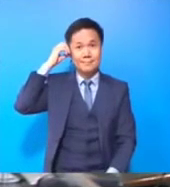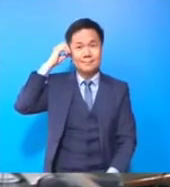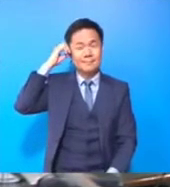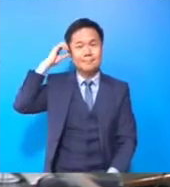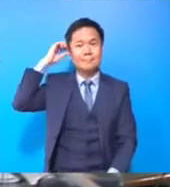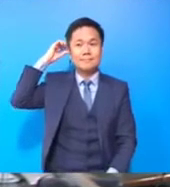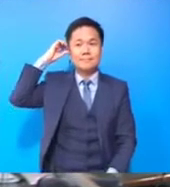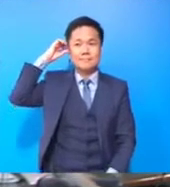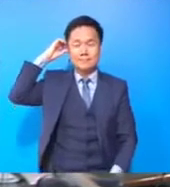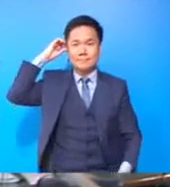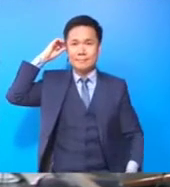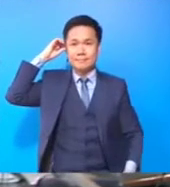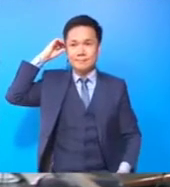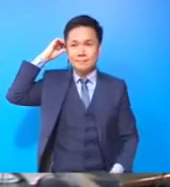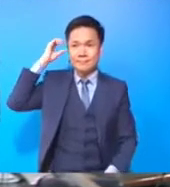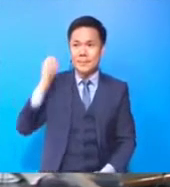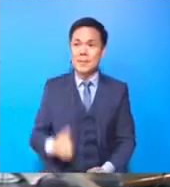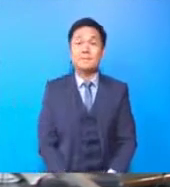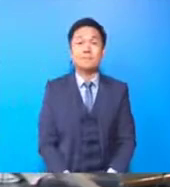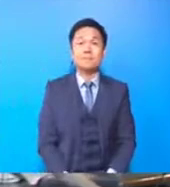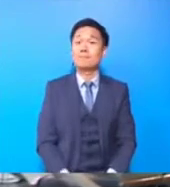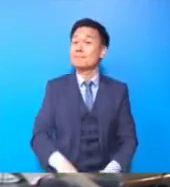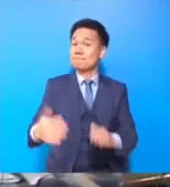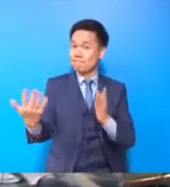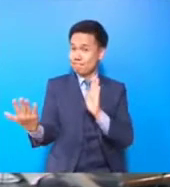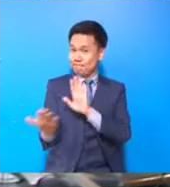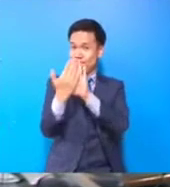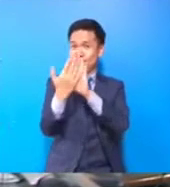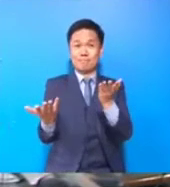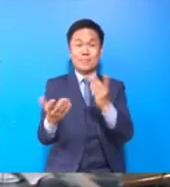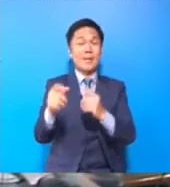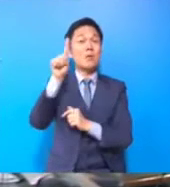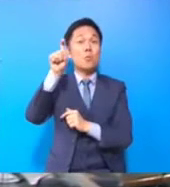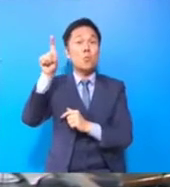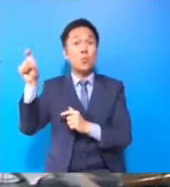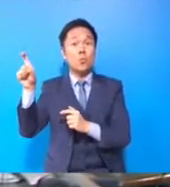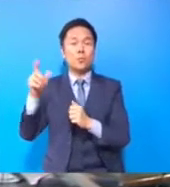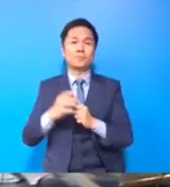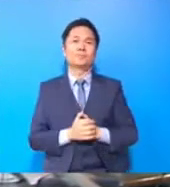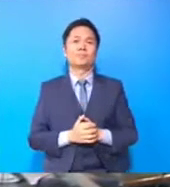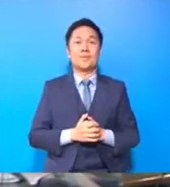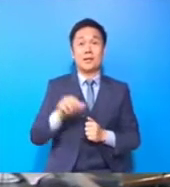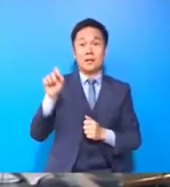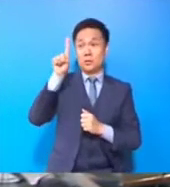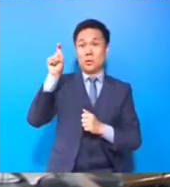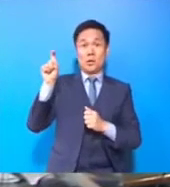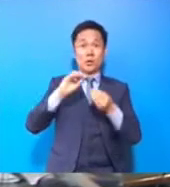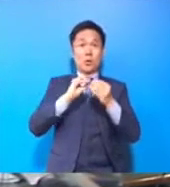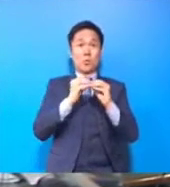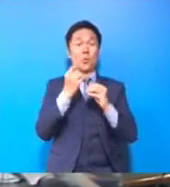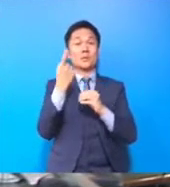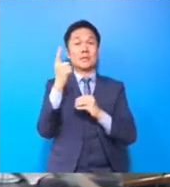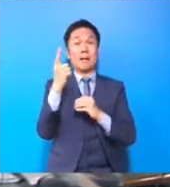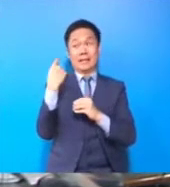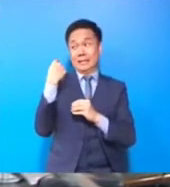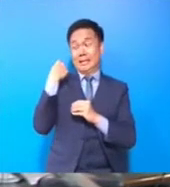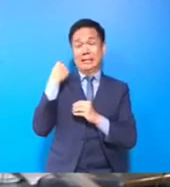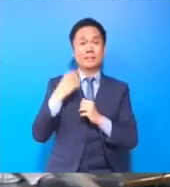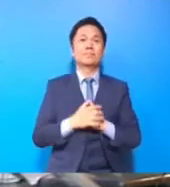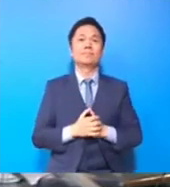seberang sungai Kelantan khususnya Dalam Palembang cholerae jembatan ini menghubungkan diantara kampung pasirloa ke pasti tulang